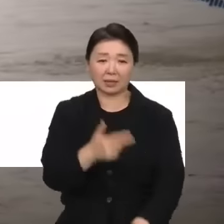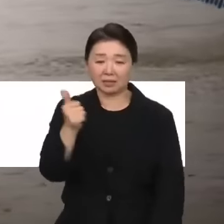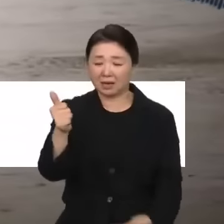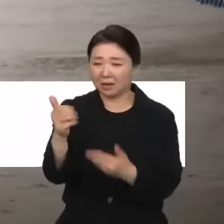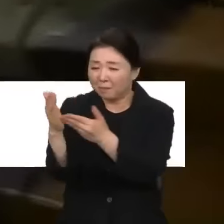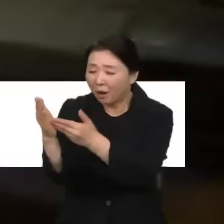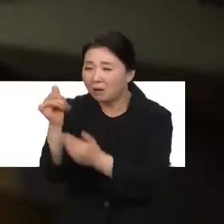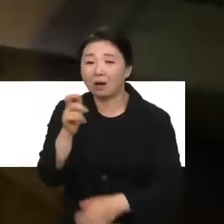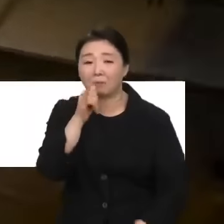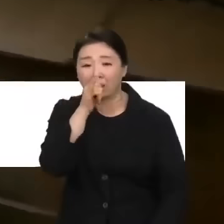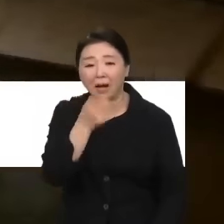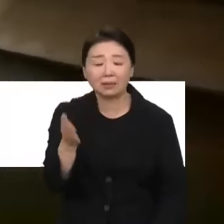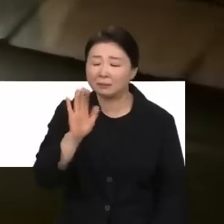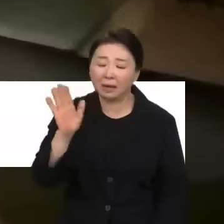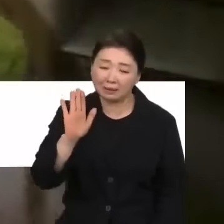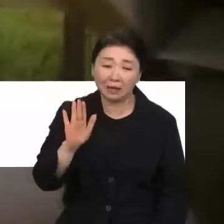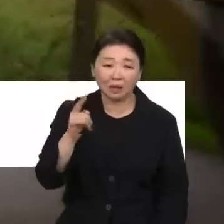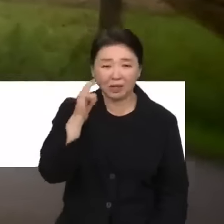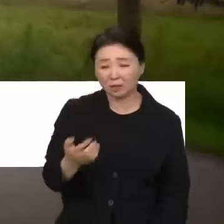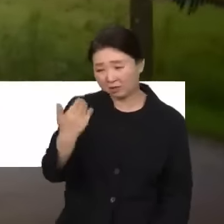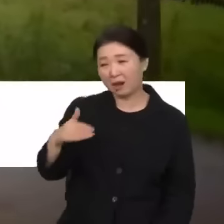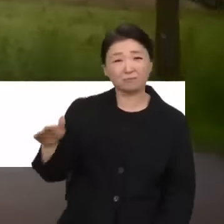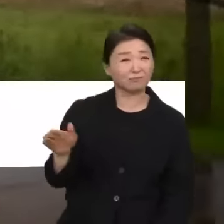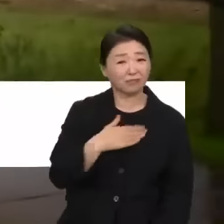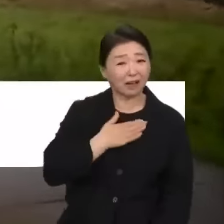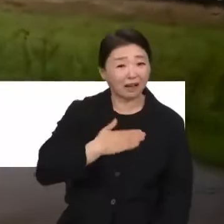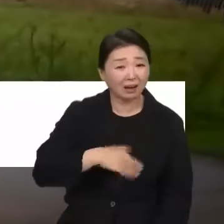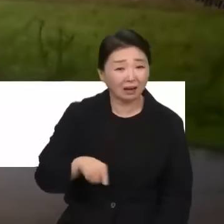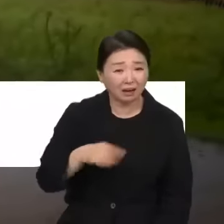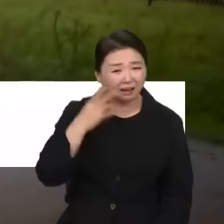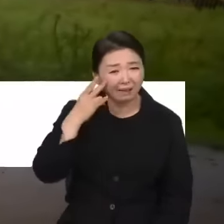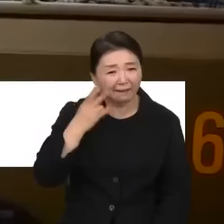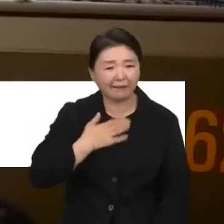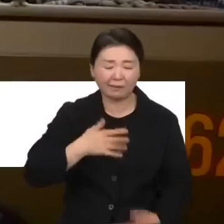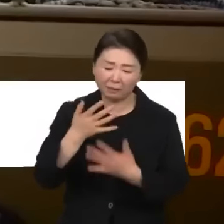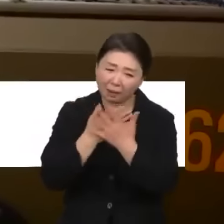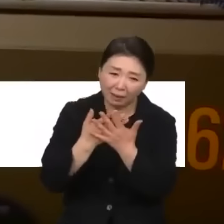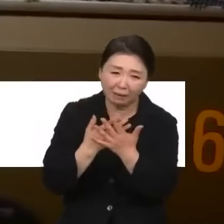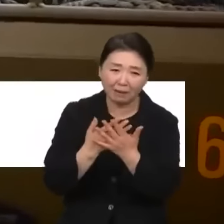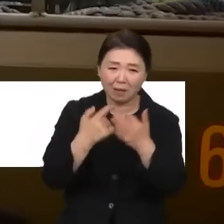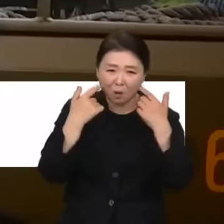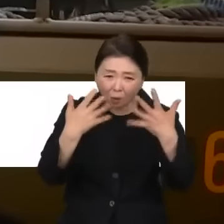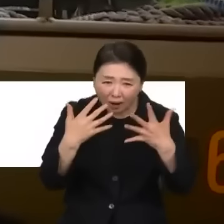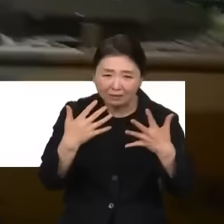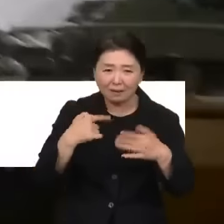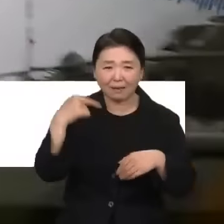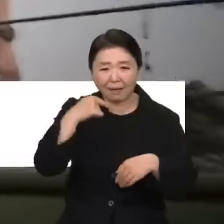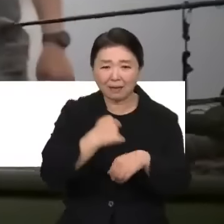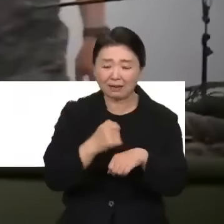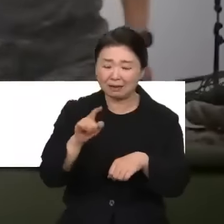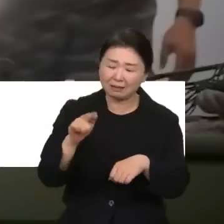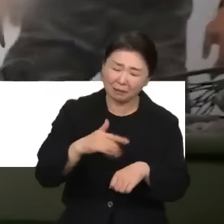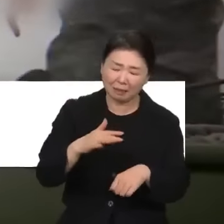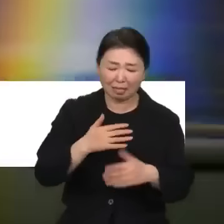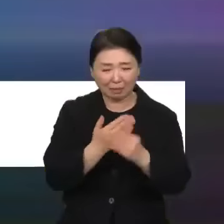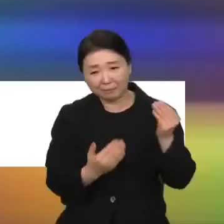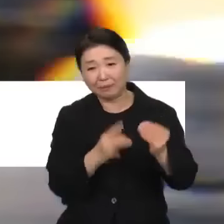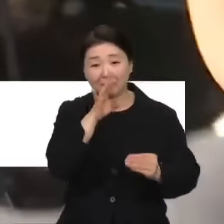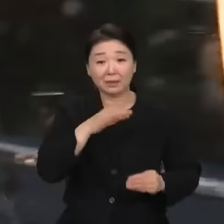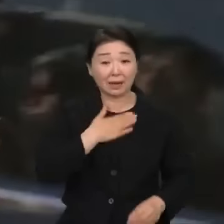네, 알겠습니다. 전날부터 뭐 알잖아. 예예. 예. 강인하게 해야 이게 하루 이틀 갈 거다. 전날부터 막 사기 떨어져서 그러면 안